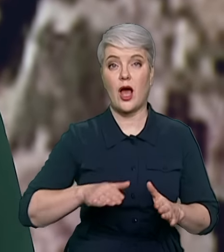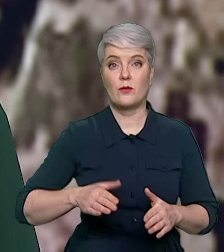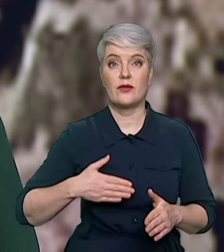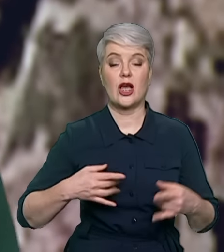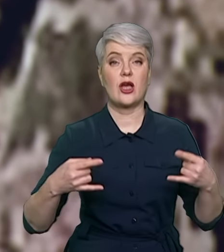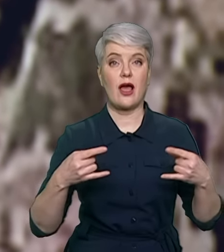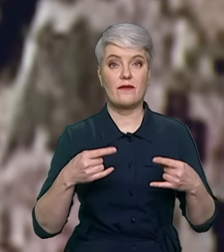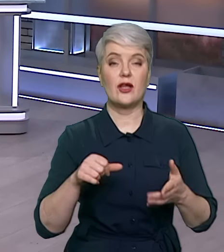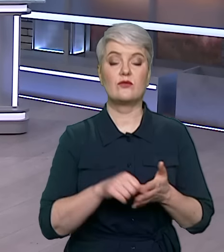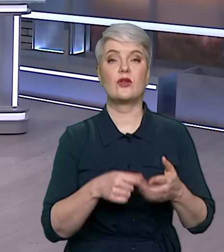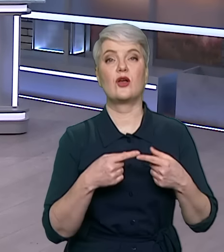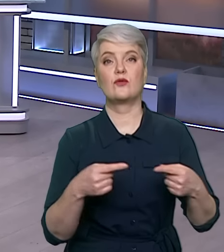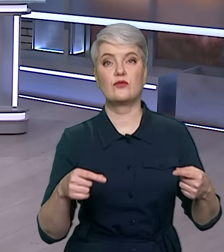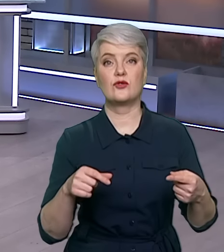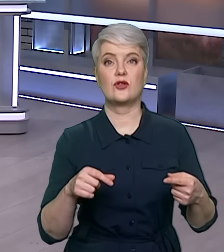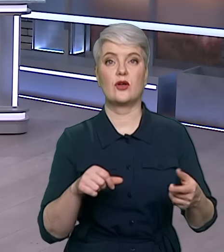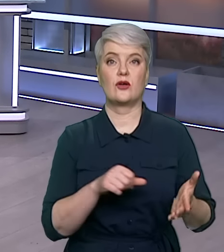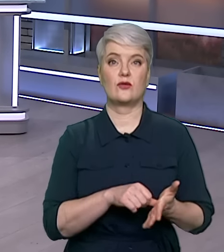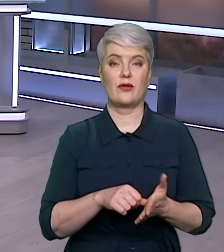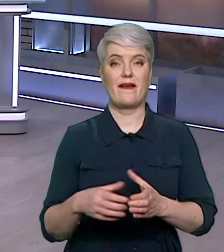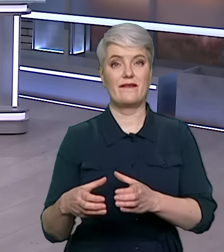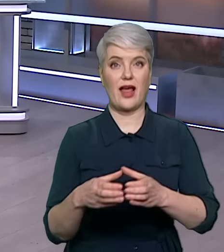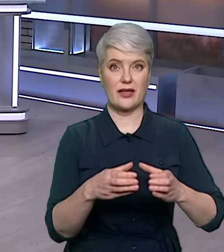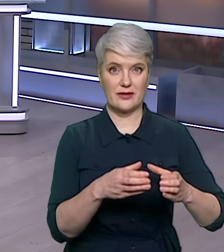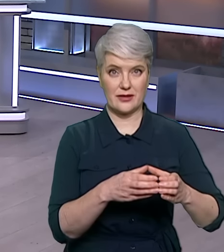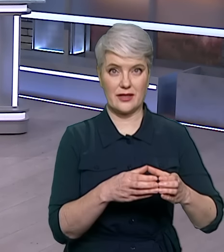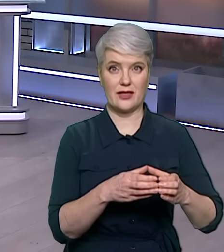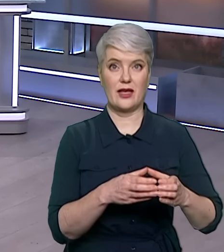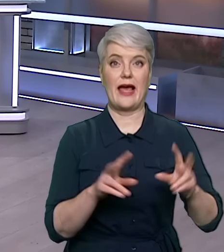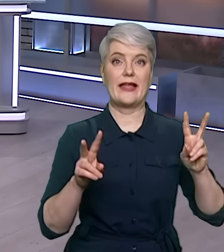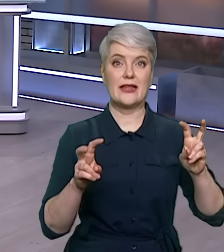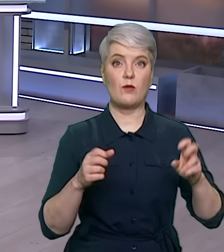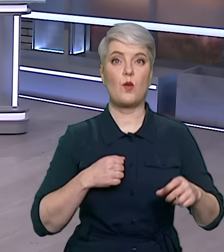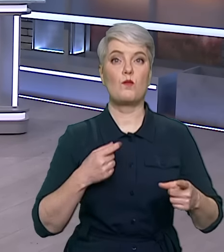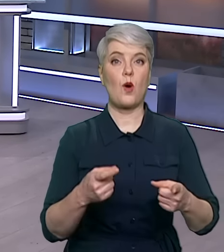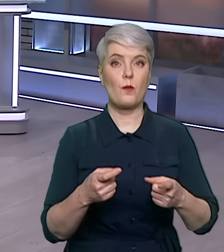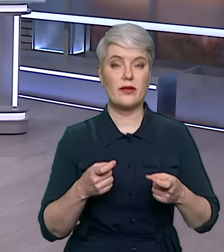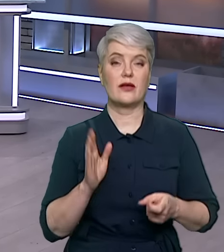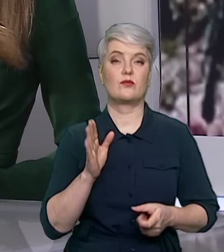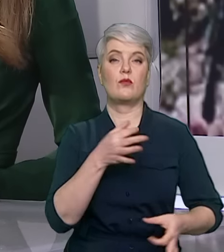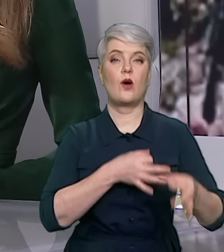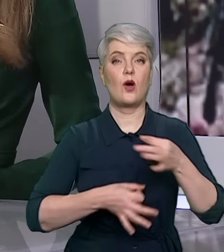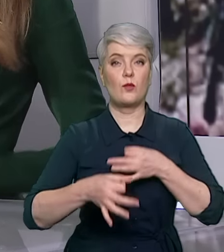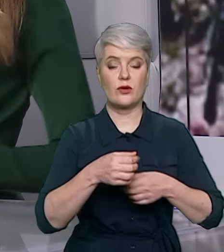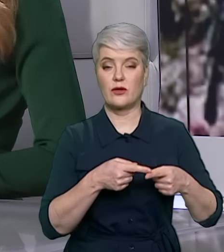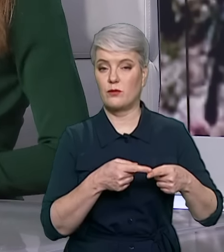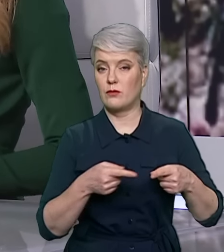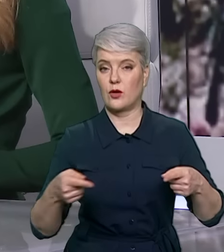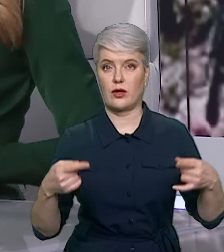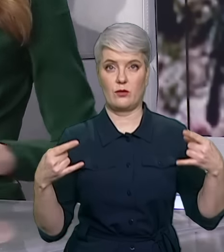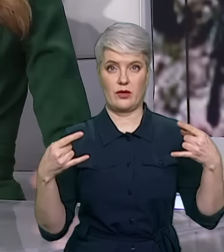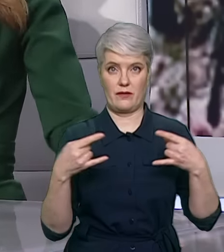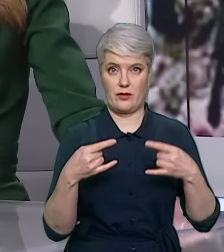Тему мобілізації будемо обговорювати. Отже, починаємо говорити про це з паном Єгором. Пане Єгоре, як можете оцінити